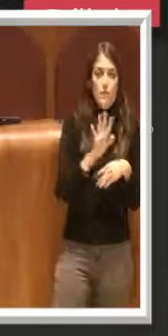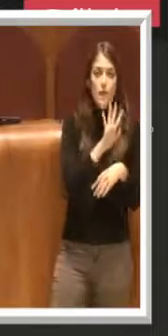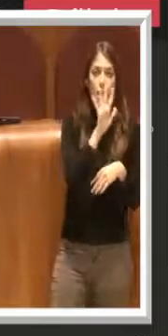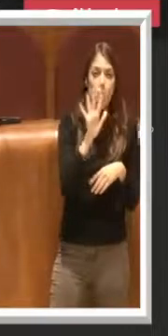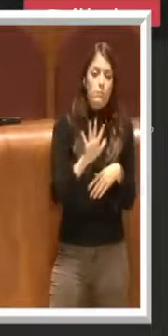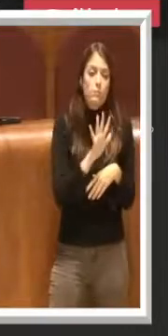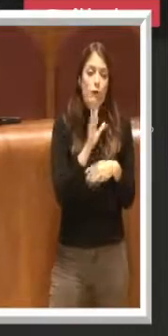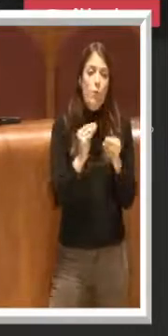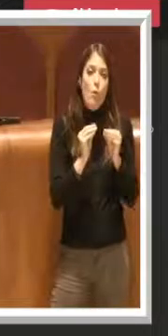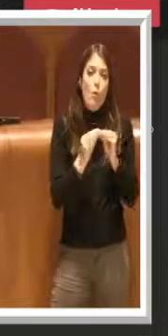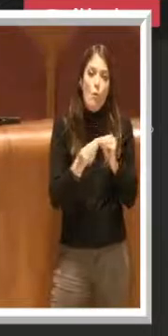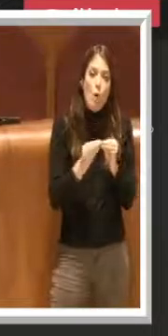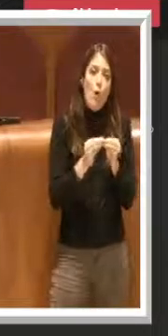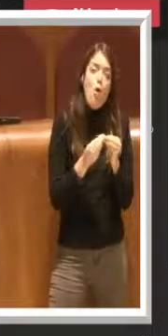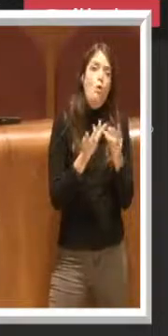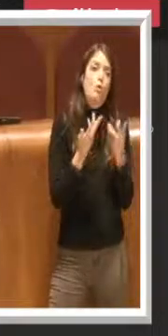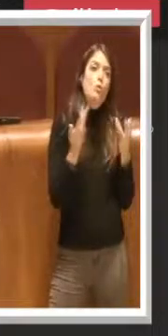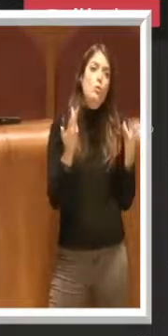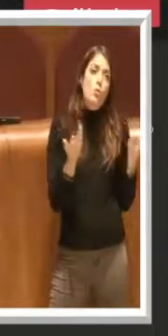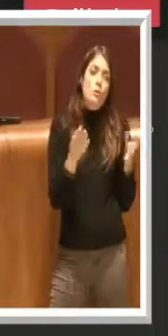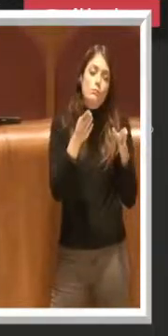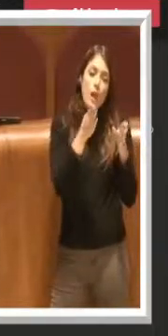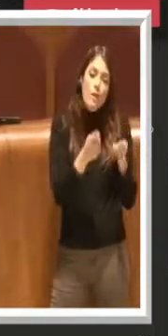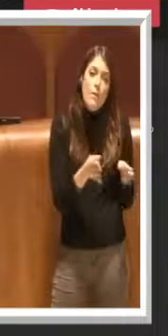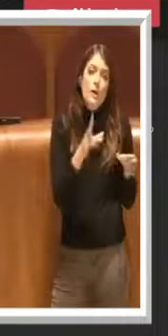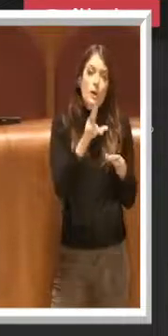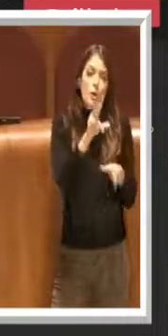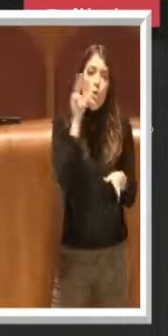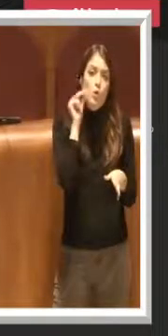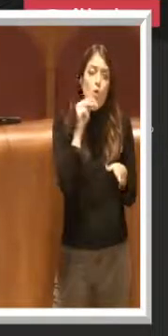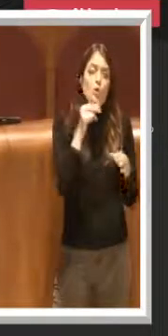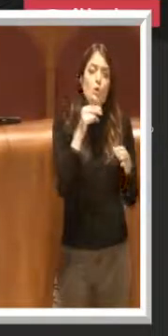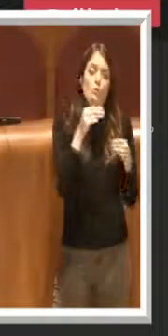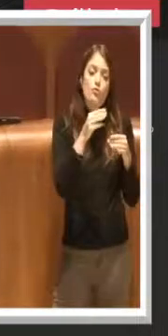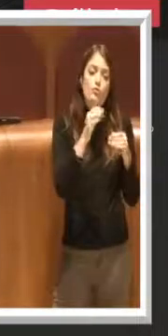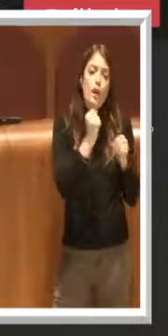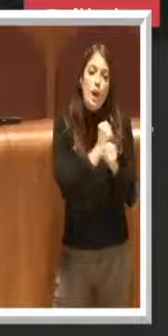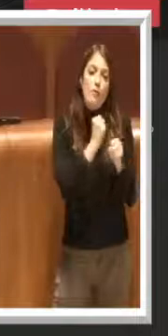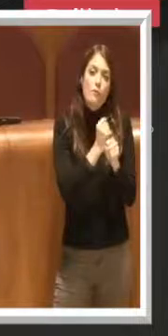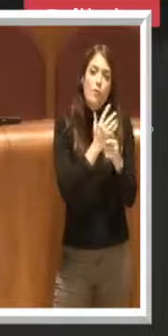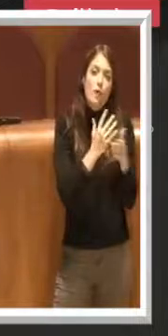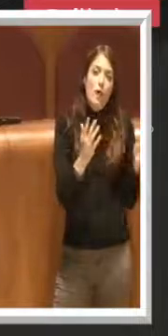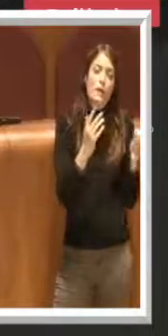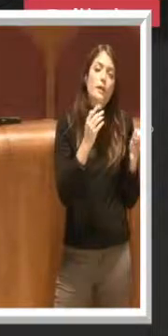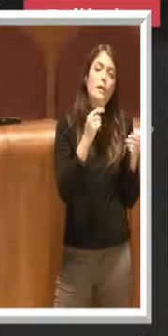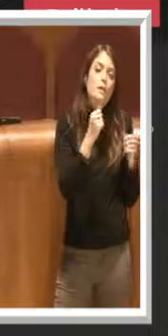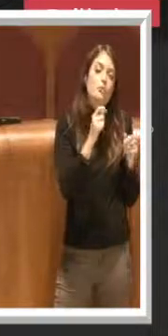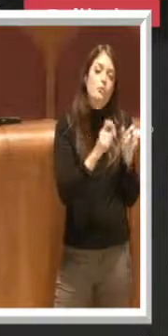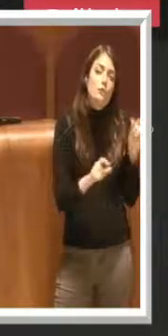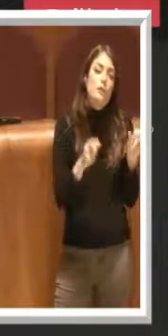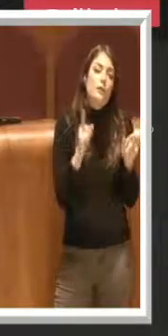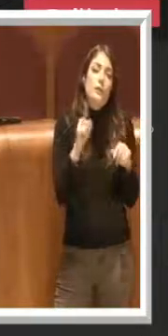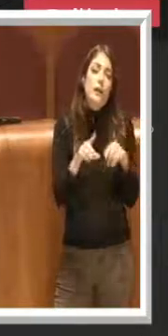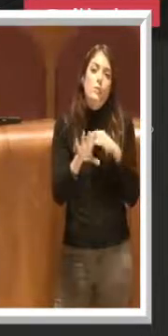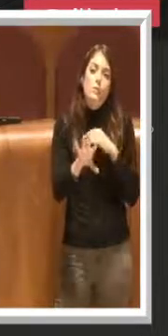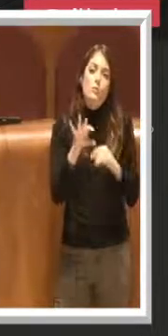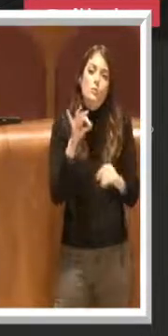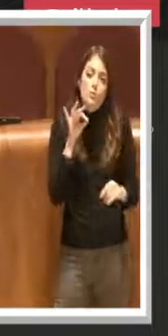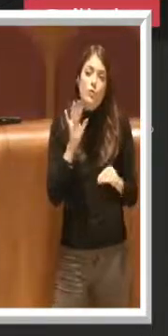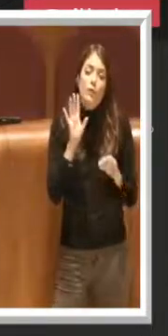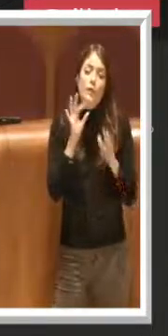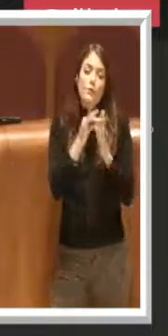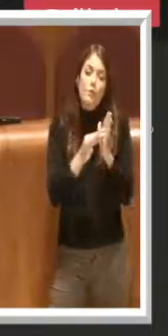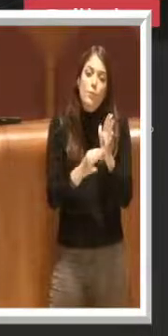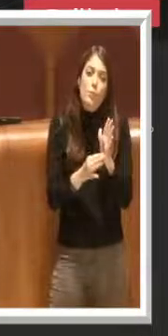modo sia da una parte per riconoscere il grande lavoro fatto dai cittadini e dall'altra proprio per dare un indirizzo chiaro su quali sono i